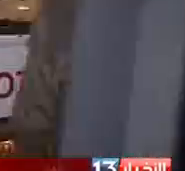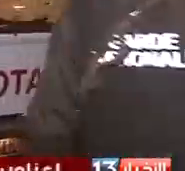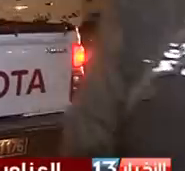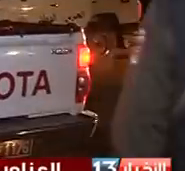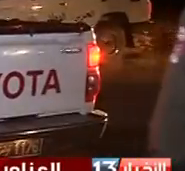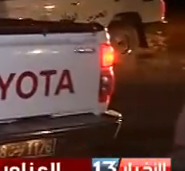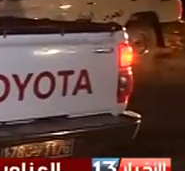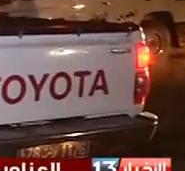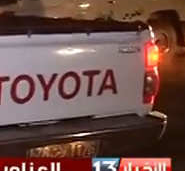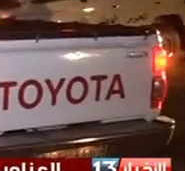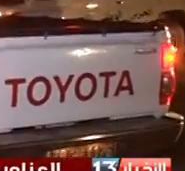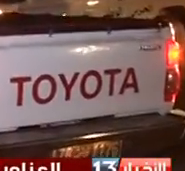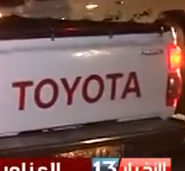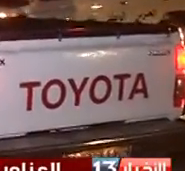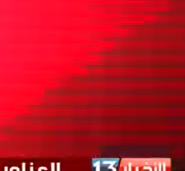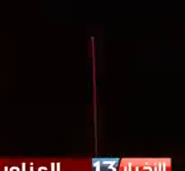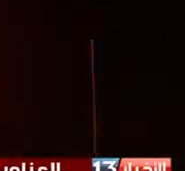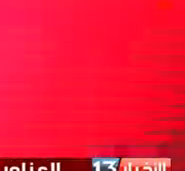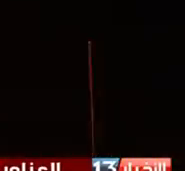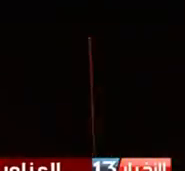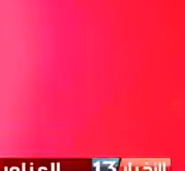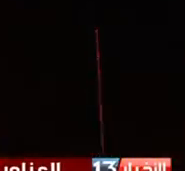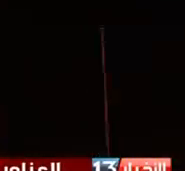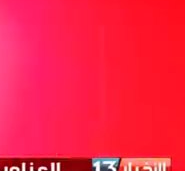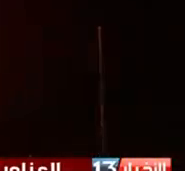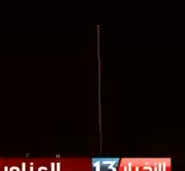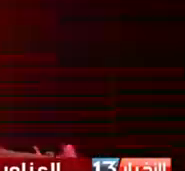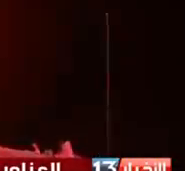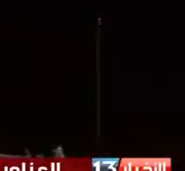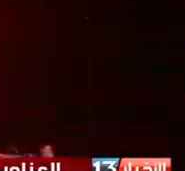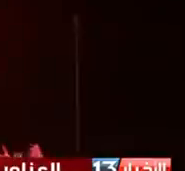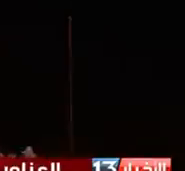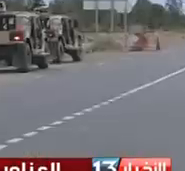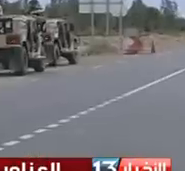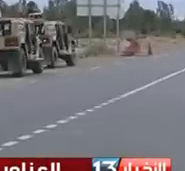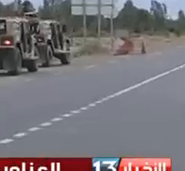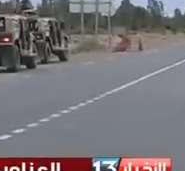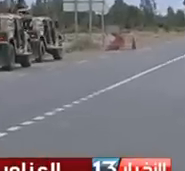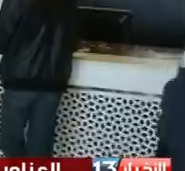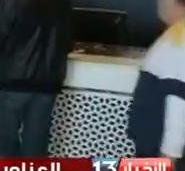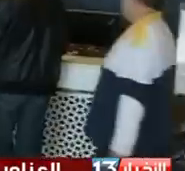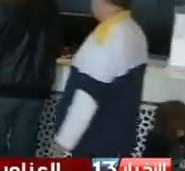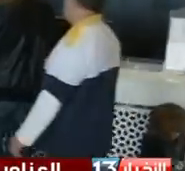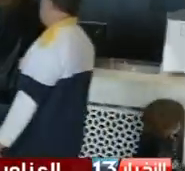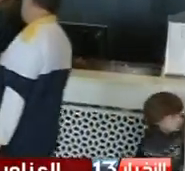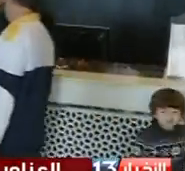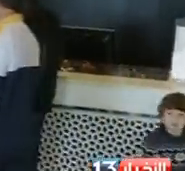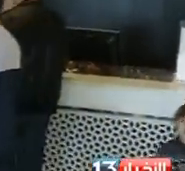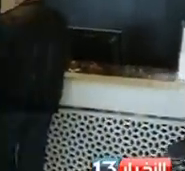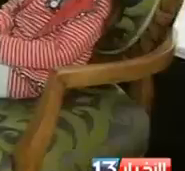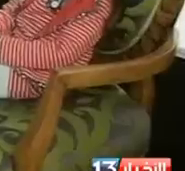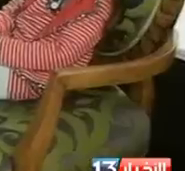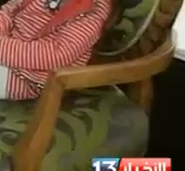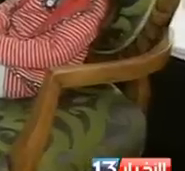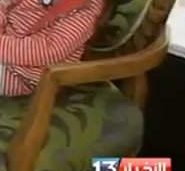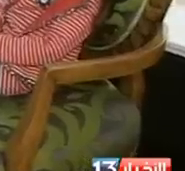وزاره الداخليه تدخل اربعه وخمسين الف عون استعدادا لتامين الاحتفال براس السنه والقطاع السياحي يسجل